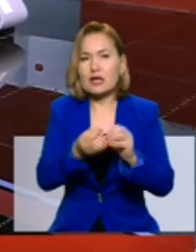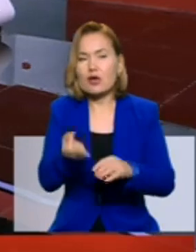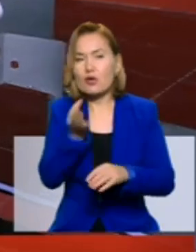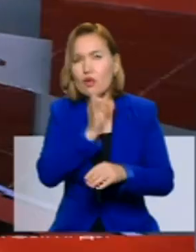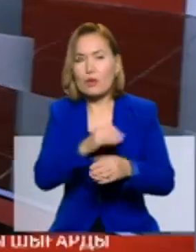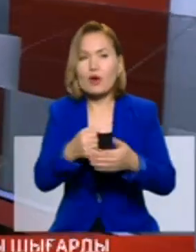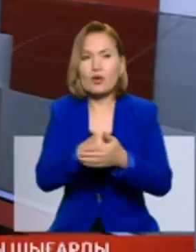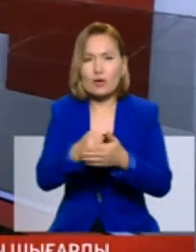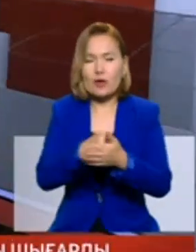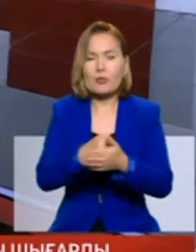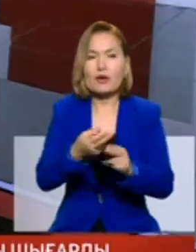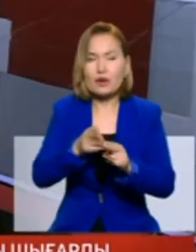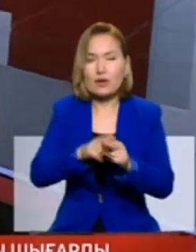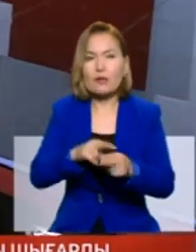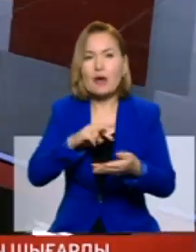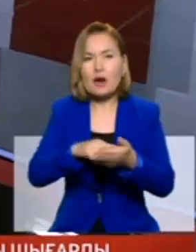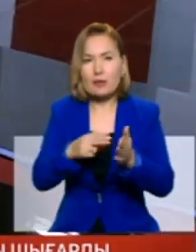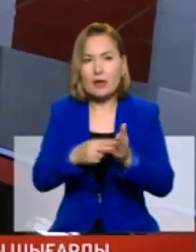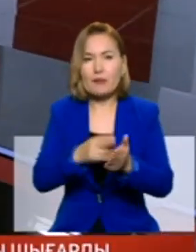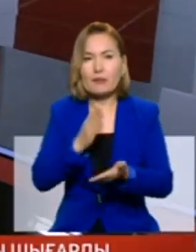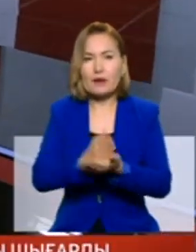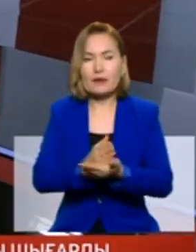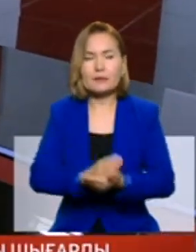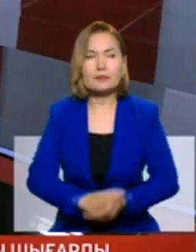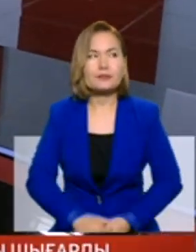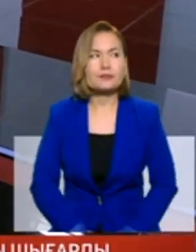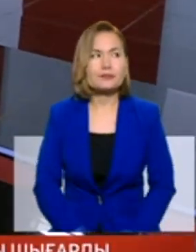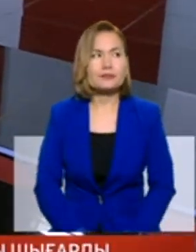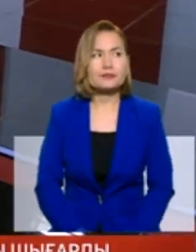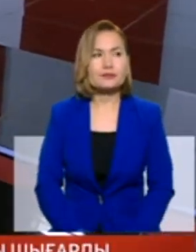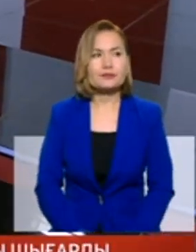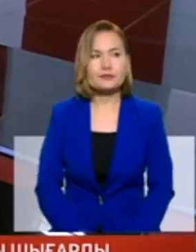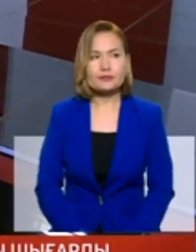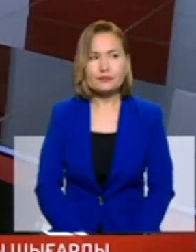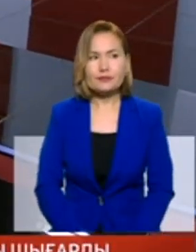көрсете береді деген үміт бар. Студия. Рахмет, Дәуренбек.